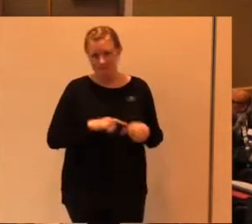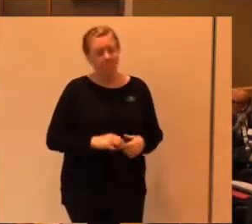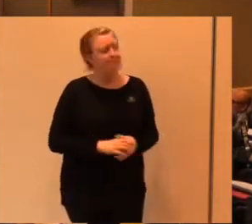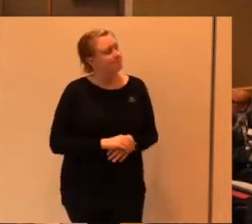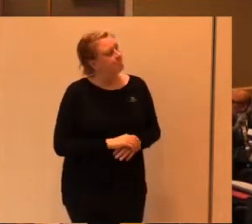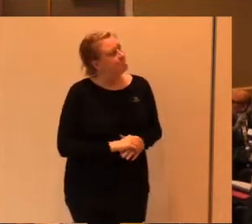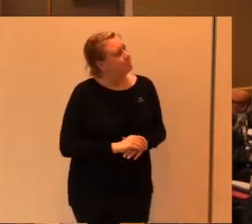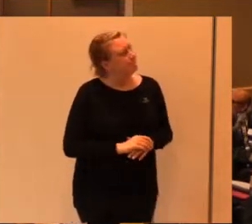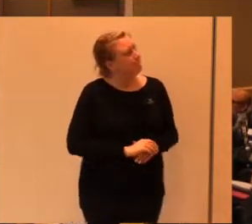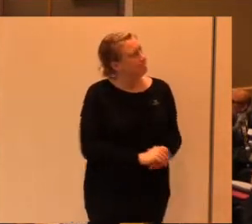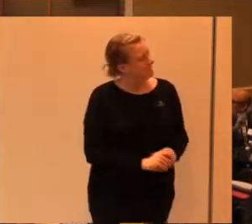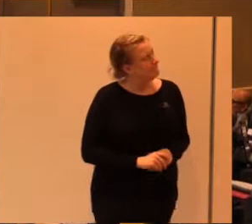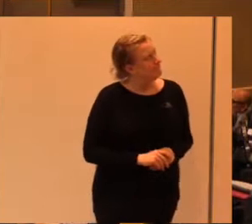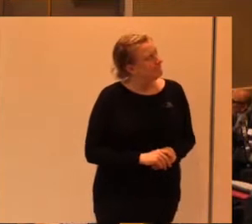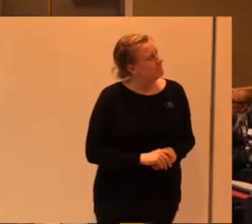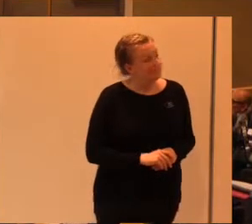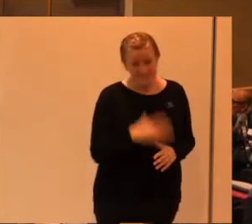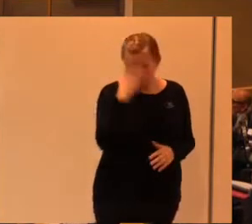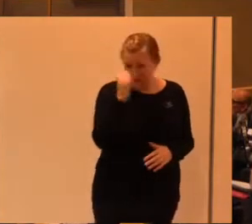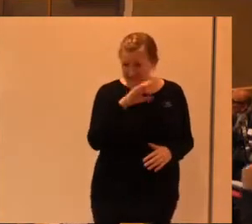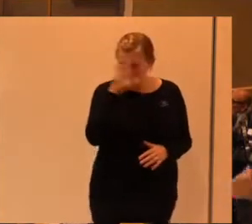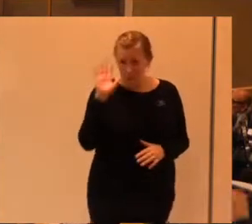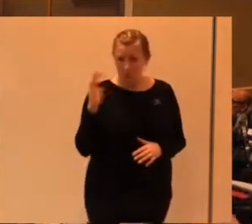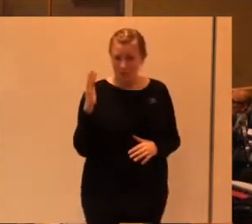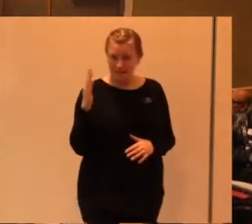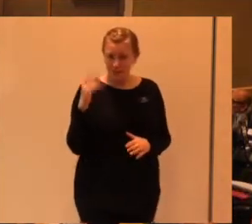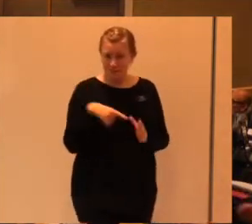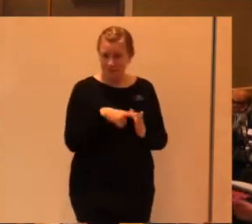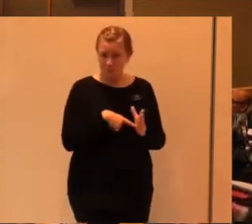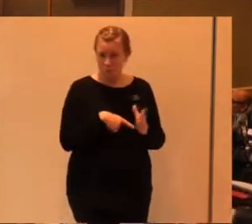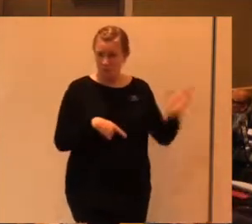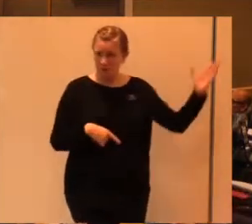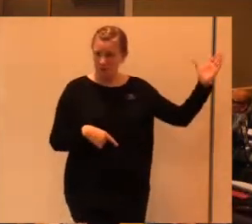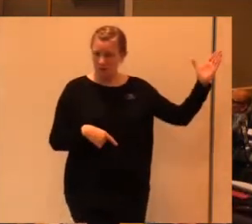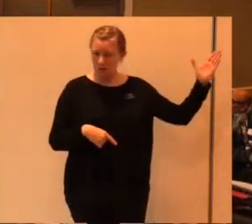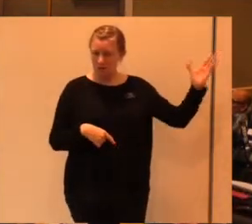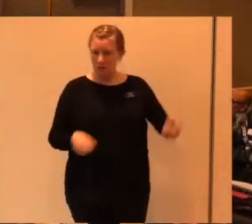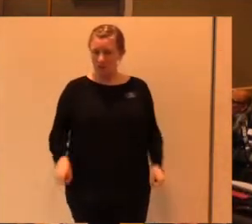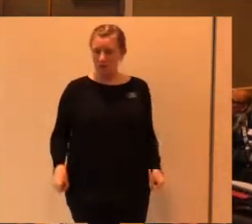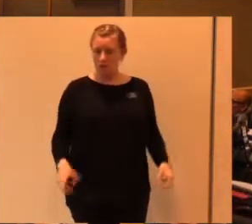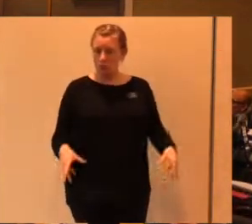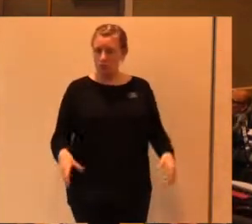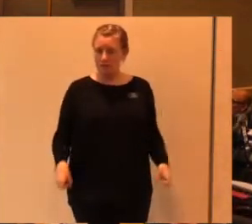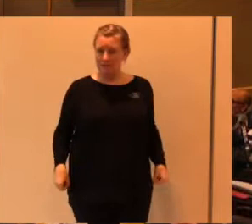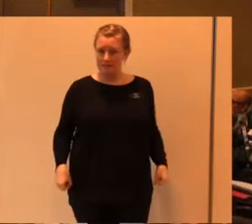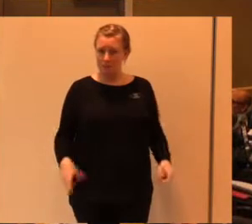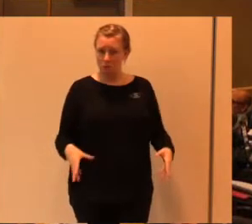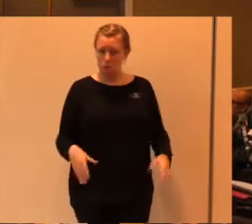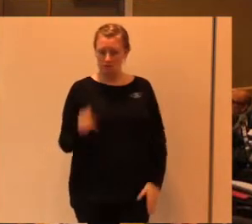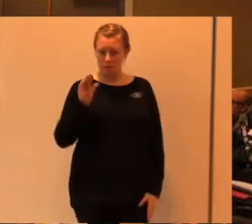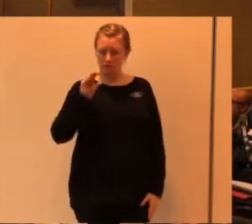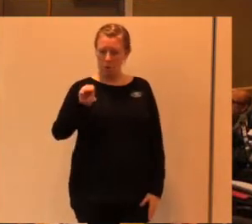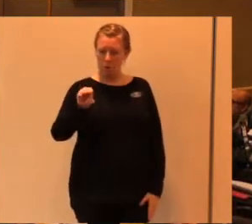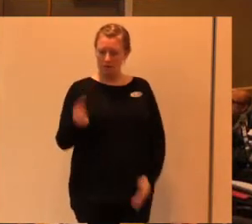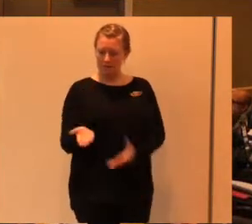Kommer ni ihåg de gamla Windows-versionerna? Då var det en rullstol och så stod det